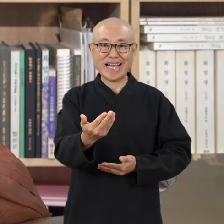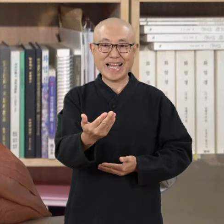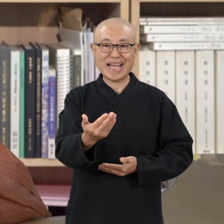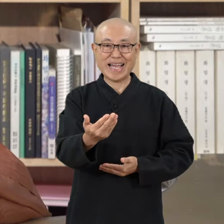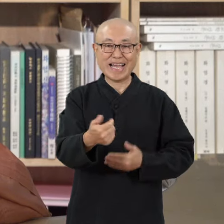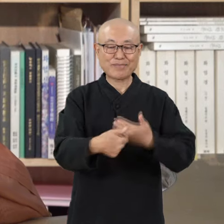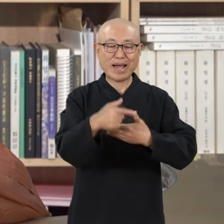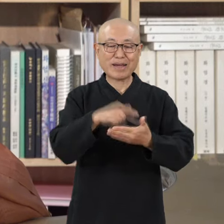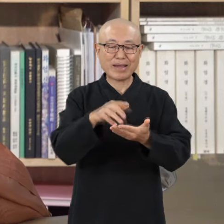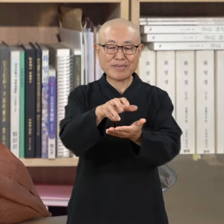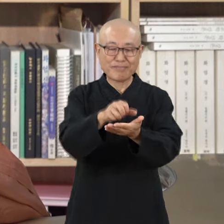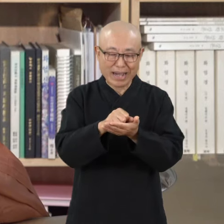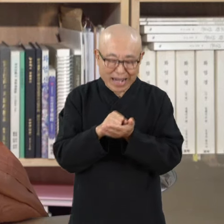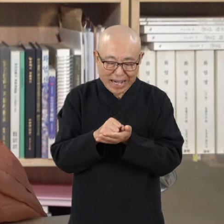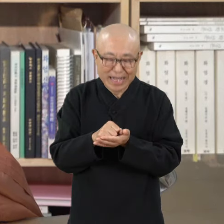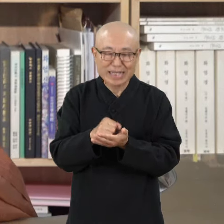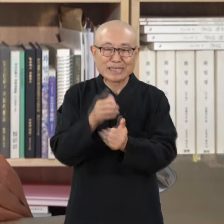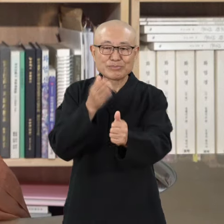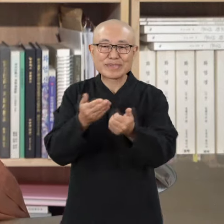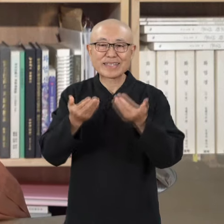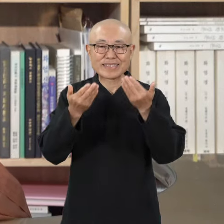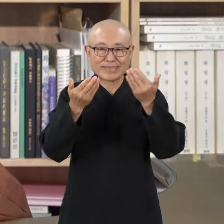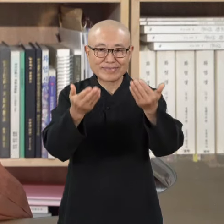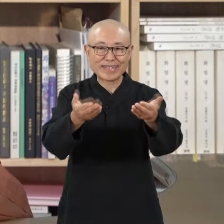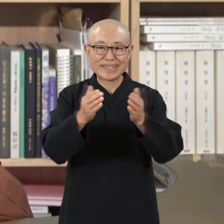새겨주시기를 부탁드립니다.